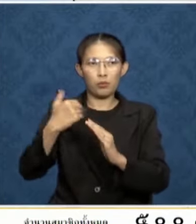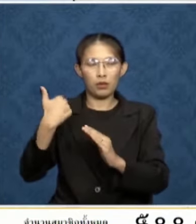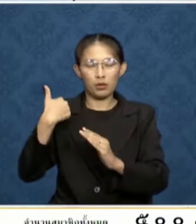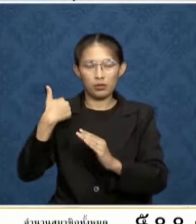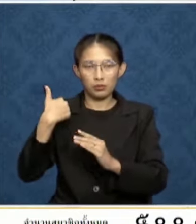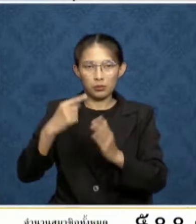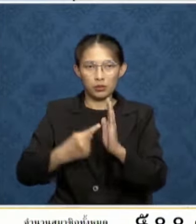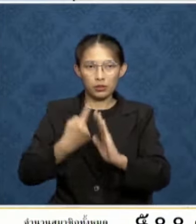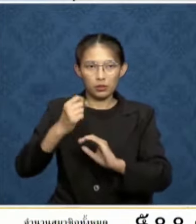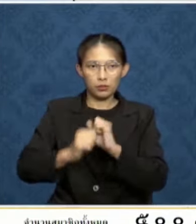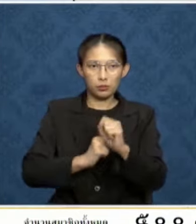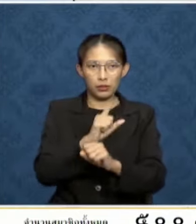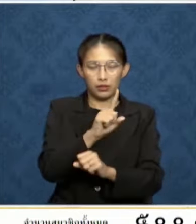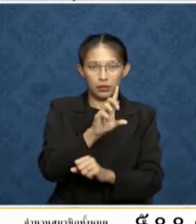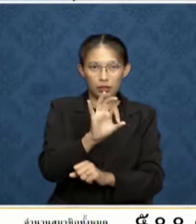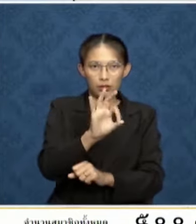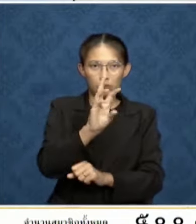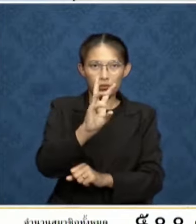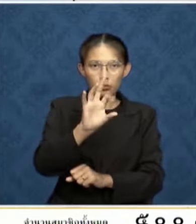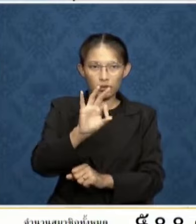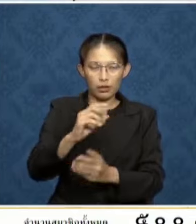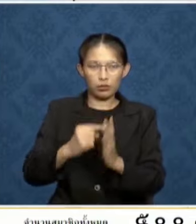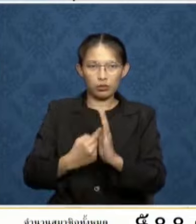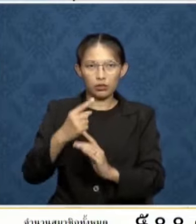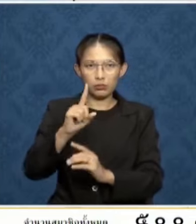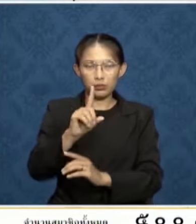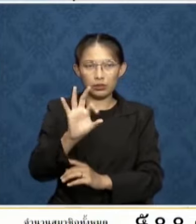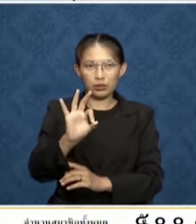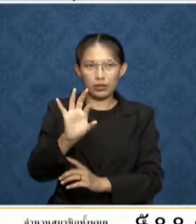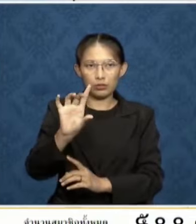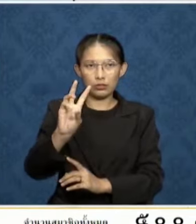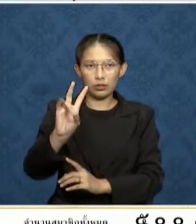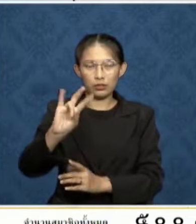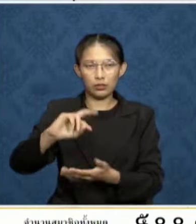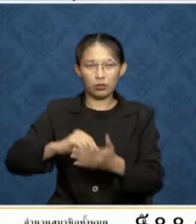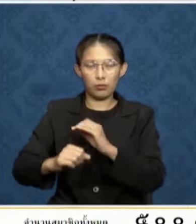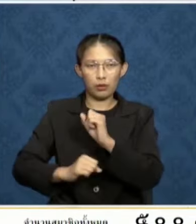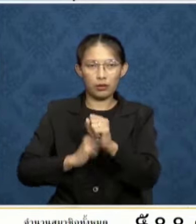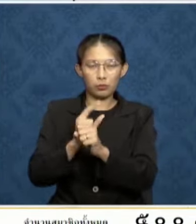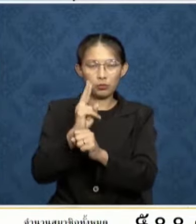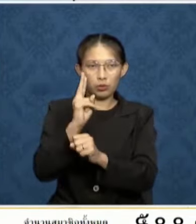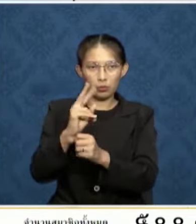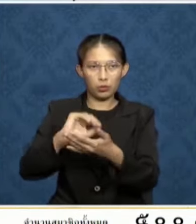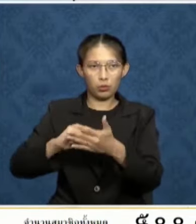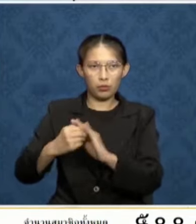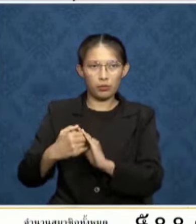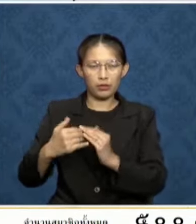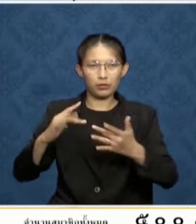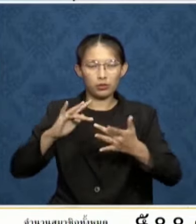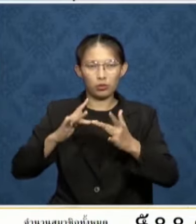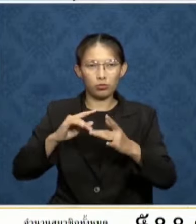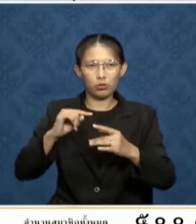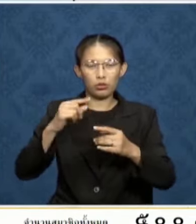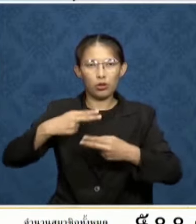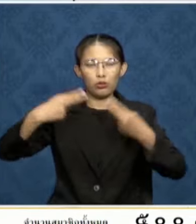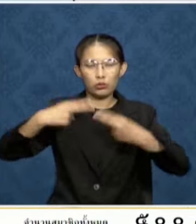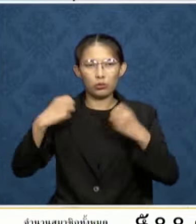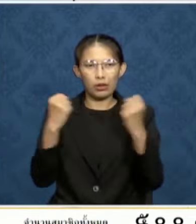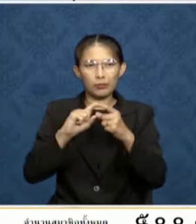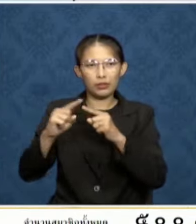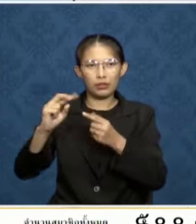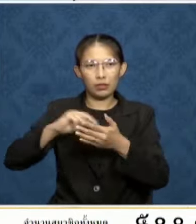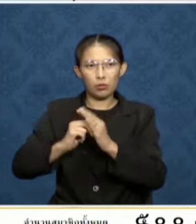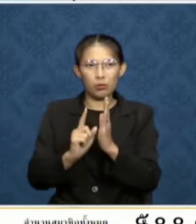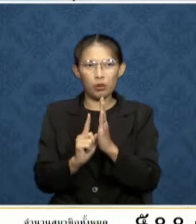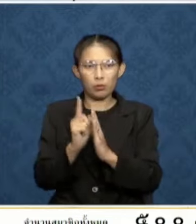1969 และเรใช้งานไดจิใปี 1971ใช้เวลาทั้หม 2 ปี กัเทคโโยีสมัยสองคำเย็ กับการสรางท่าปลอยจรวด